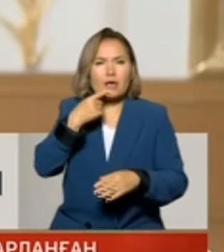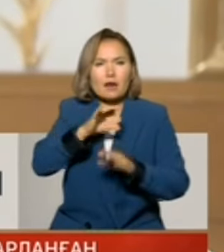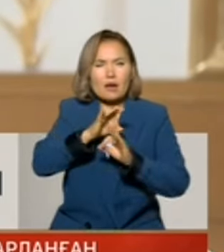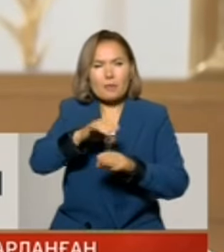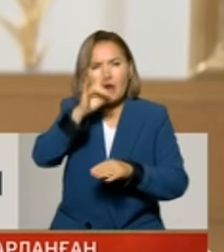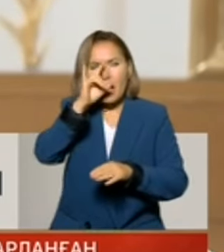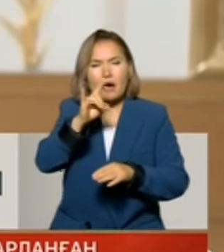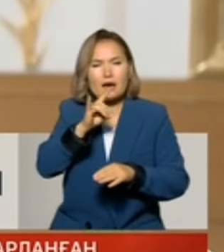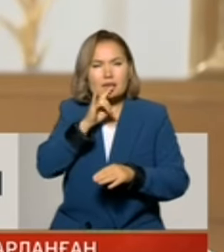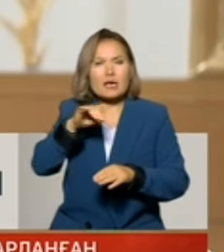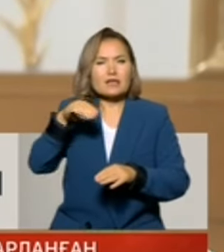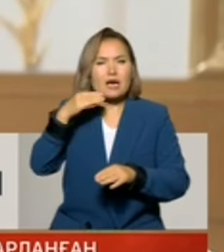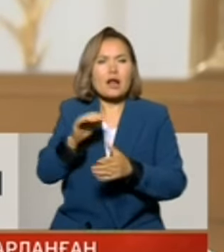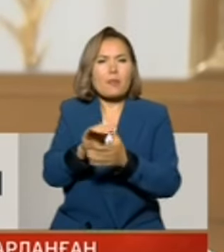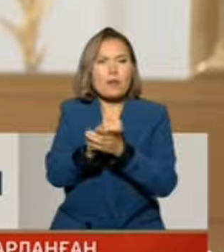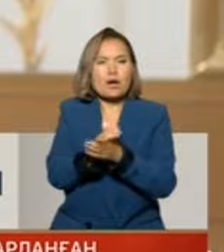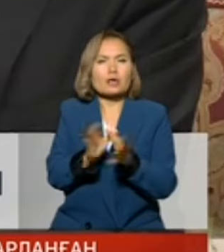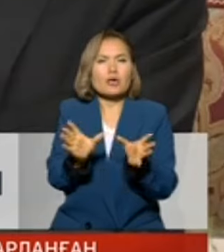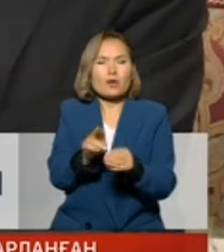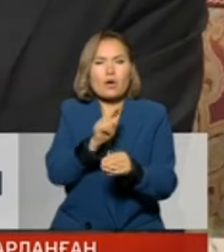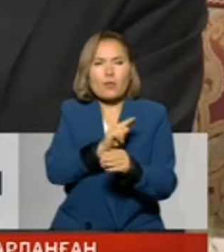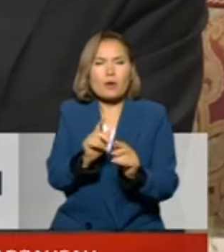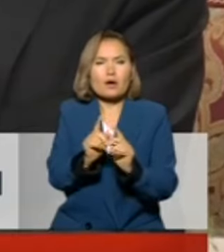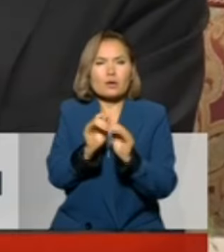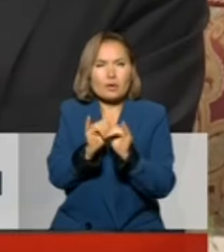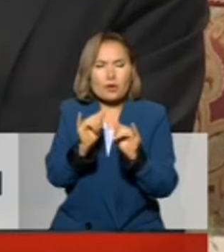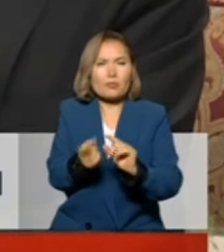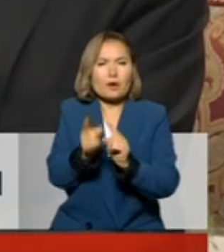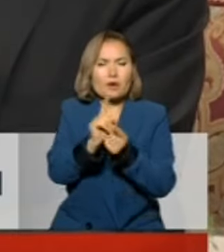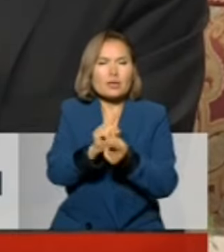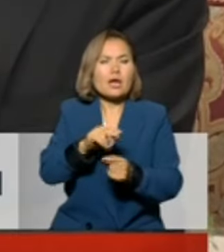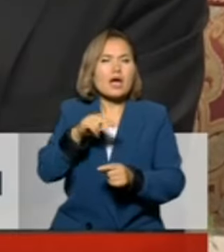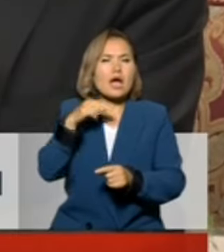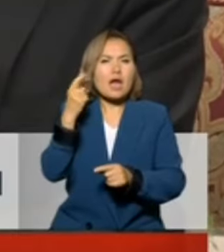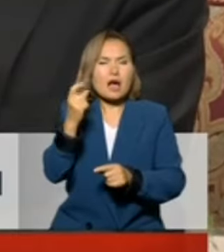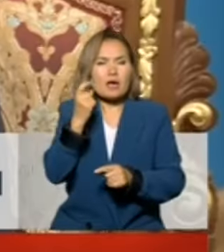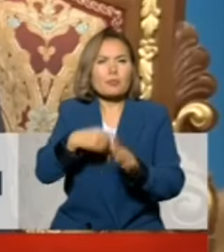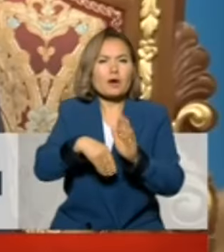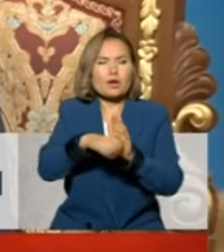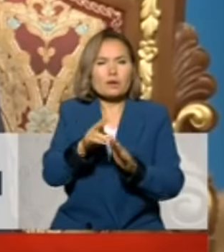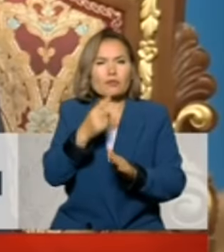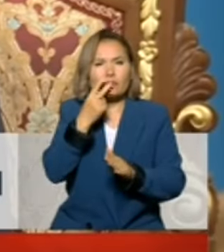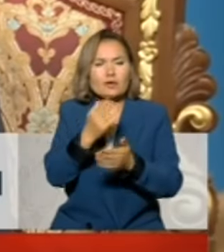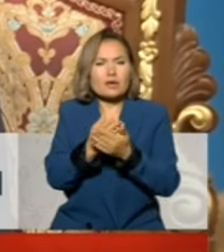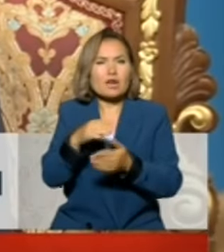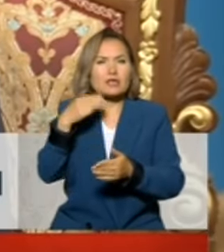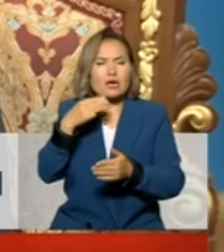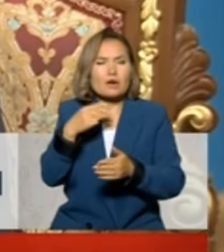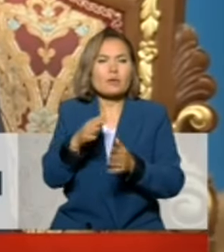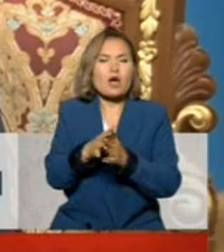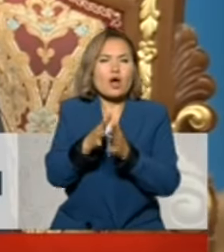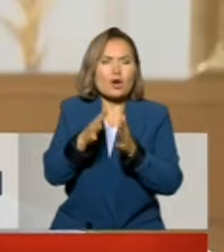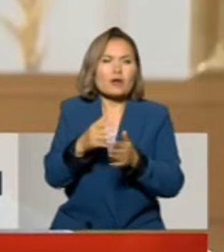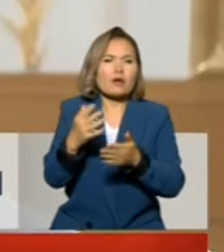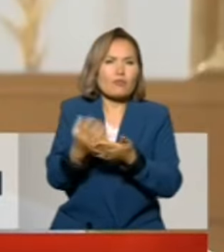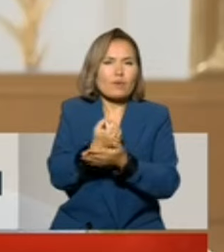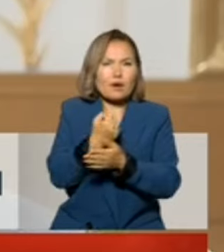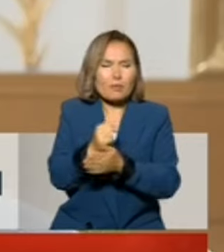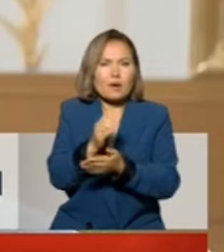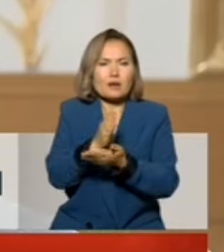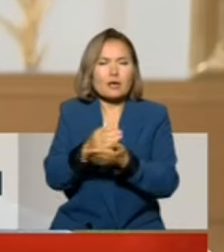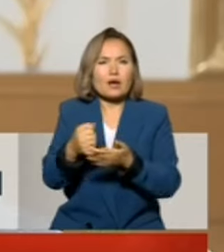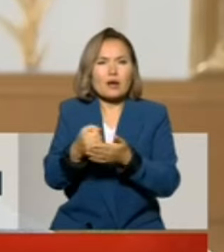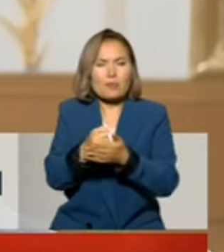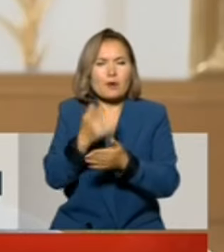еліңізде жүргізіліп жатқан экономикалық реформаларды ерекше ықыласпен бақылаймыз. Жетістіктеріңізге куә болып отырамыз. Достас әрі одақтас ел